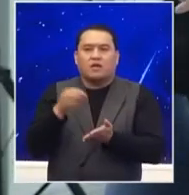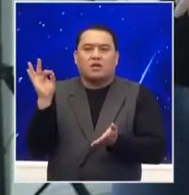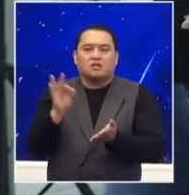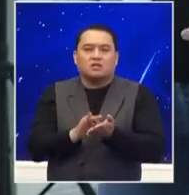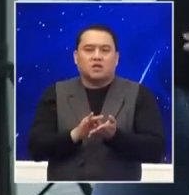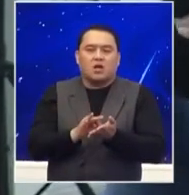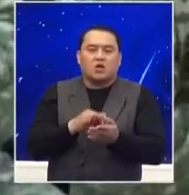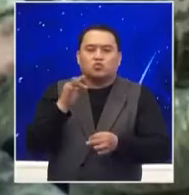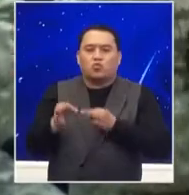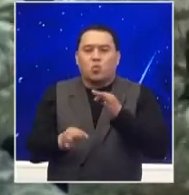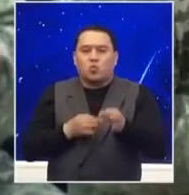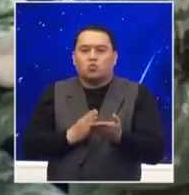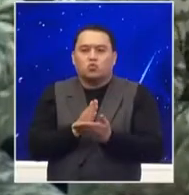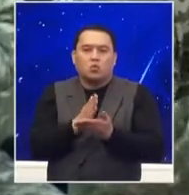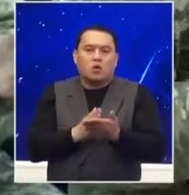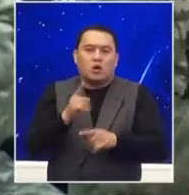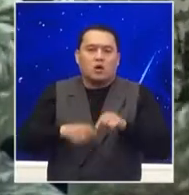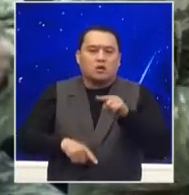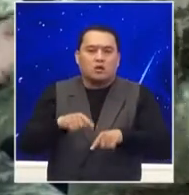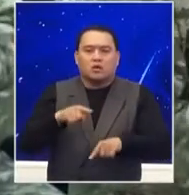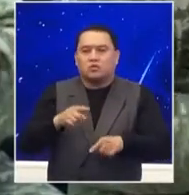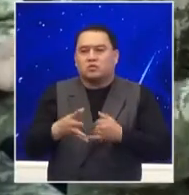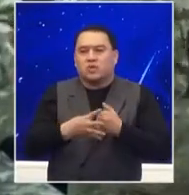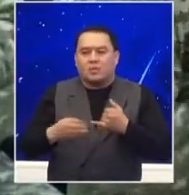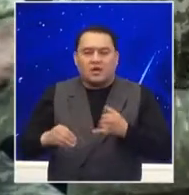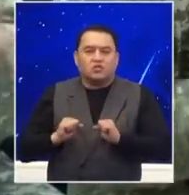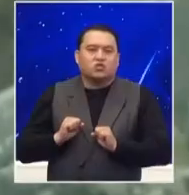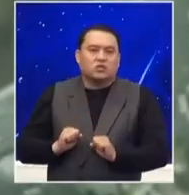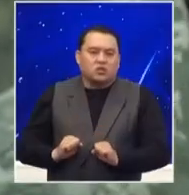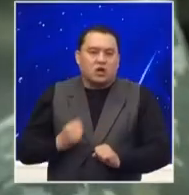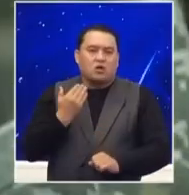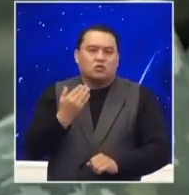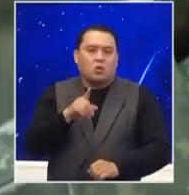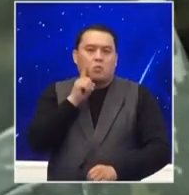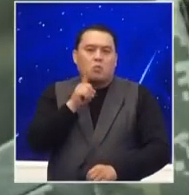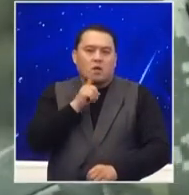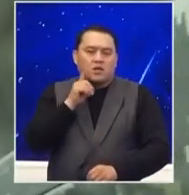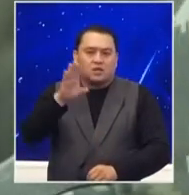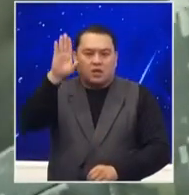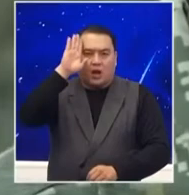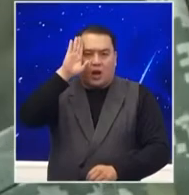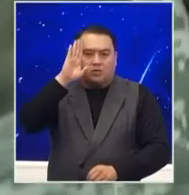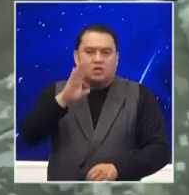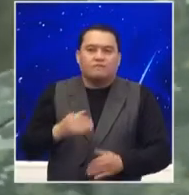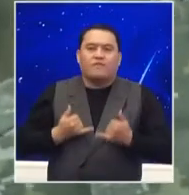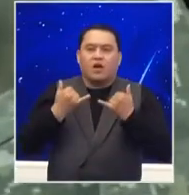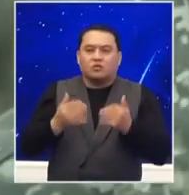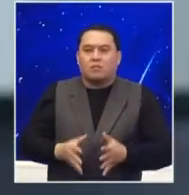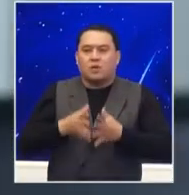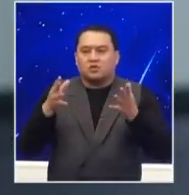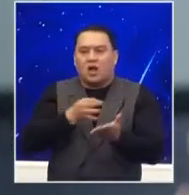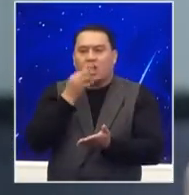это круглосуточное служение Отечеству, родной земле. И удивительно, что эти молодые ребята, на чьи плечи возложена